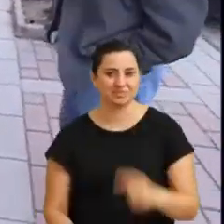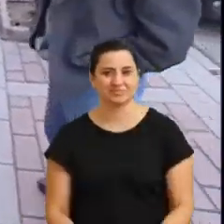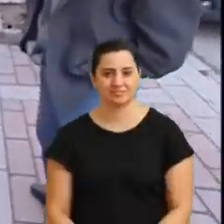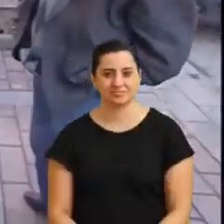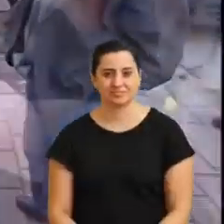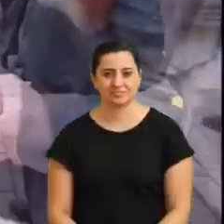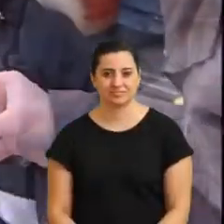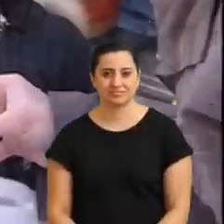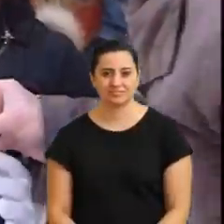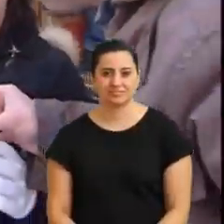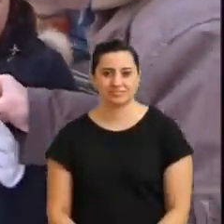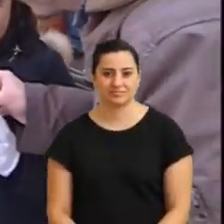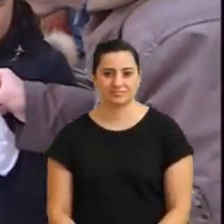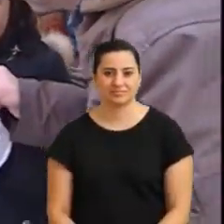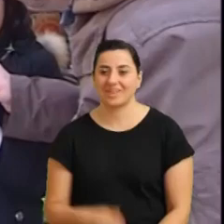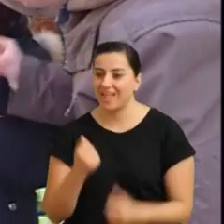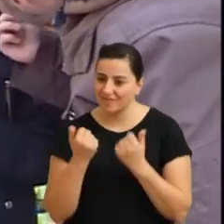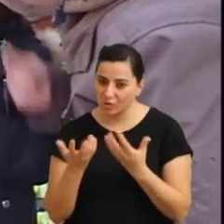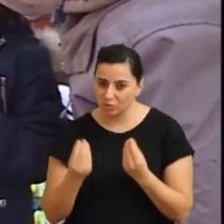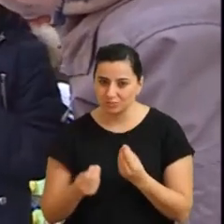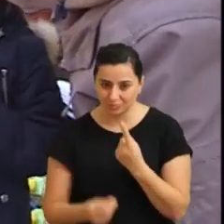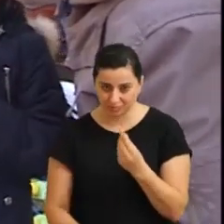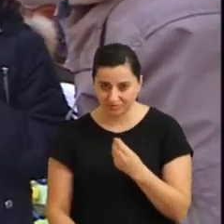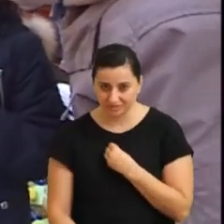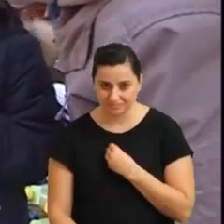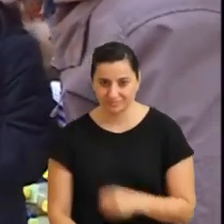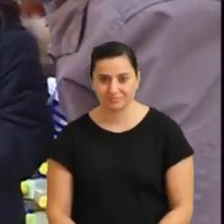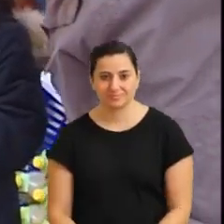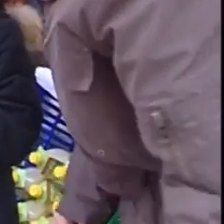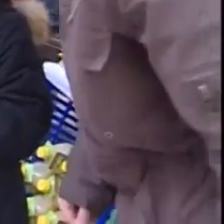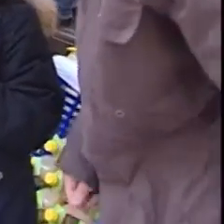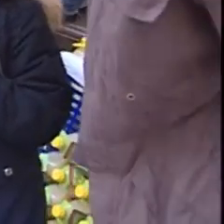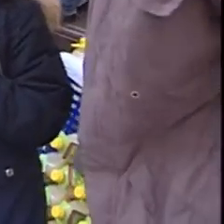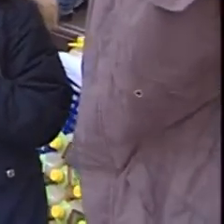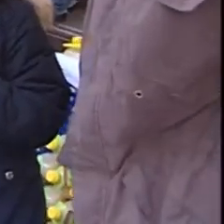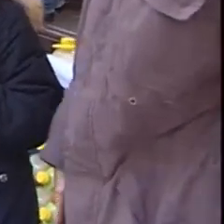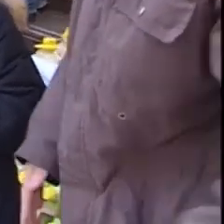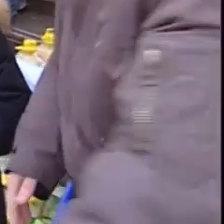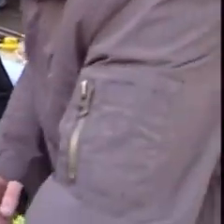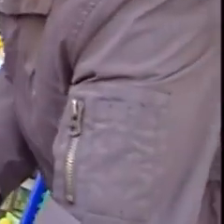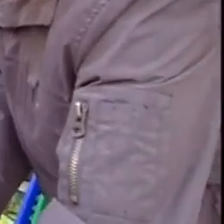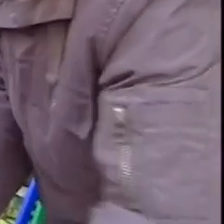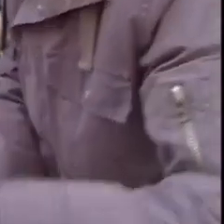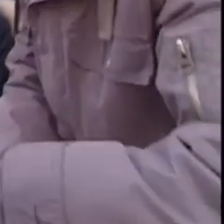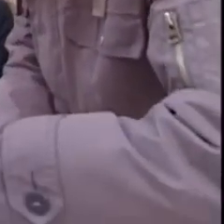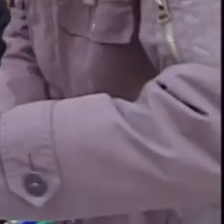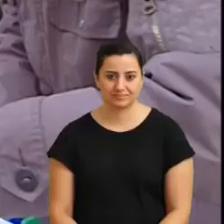1 liraya boza için. Afiyet olsun. 1 lira verecek misin bana bunun karşılığında? Babam mı verecek? Ufak bir